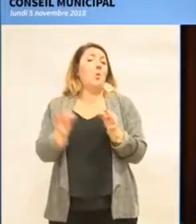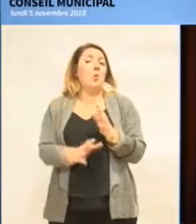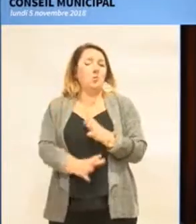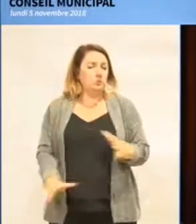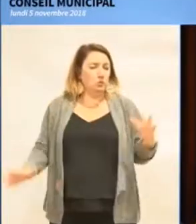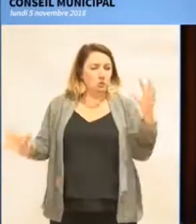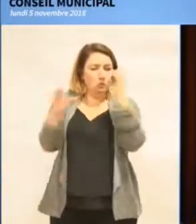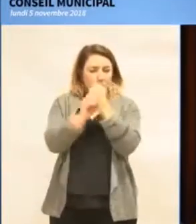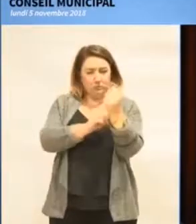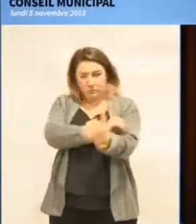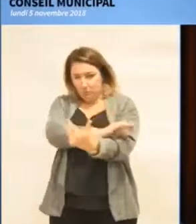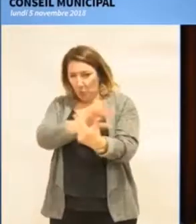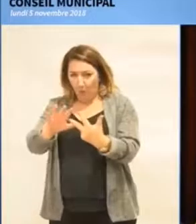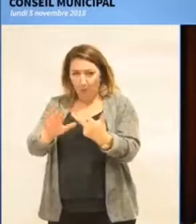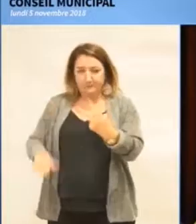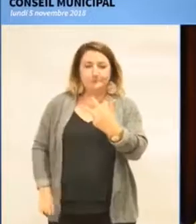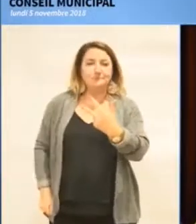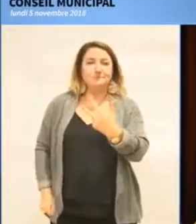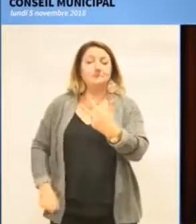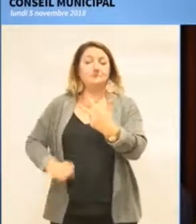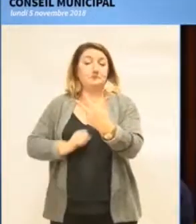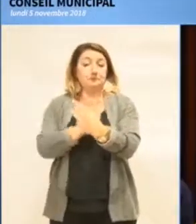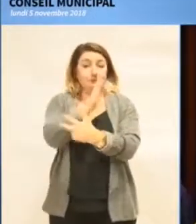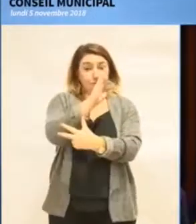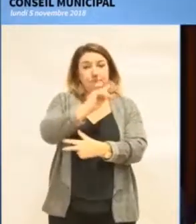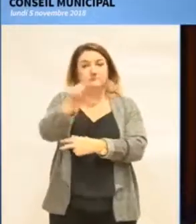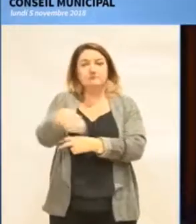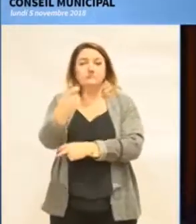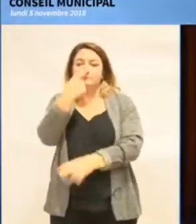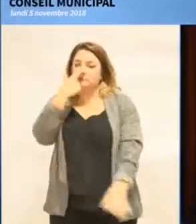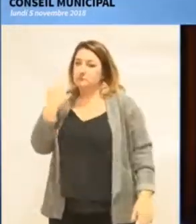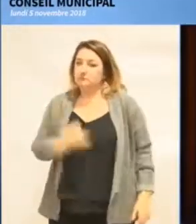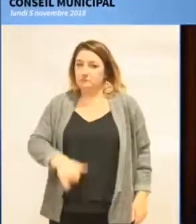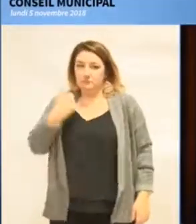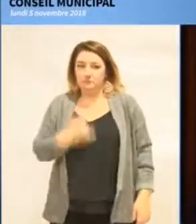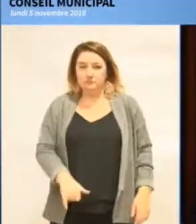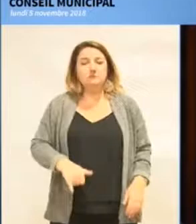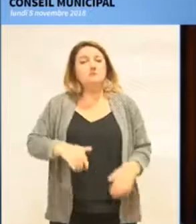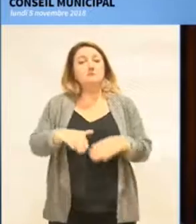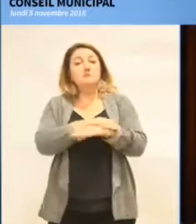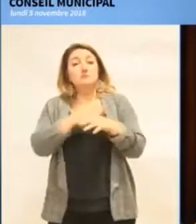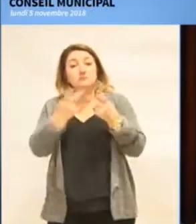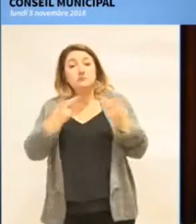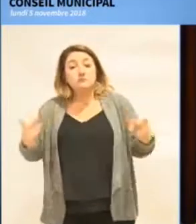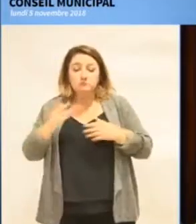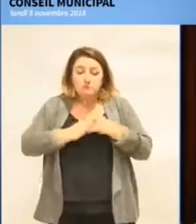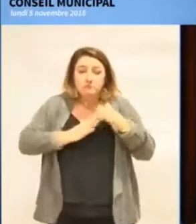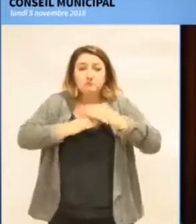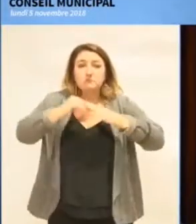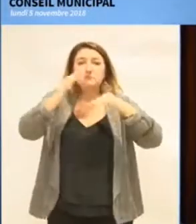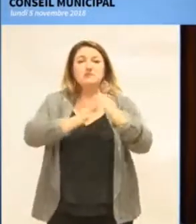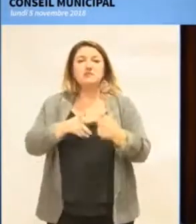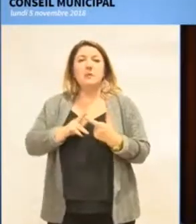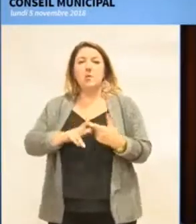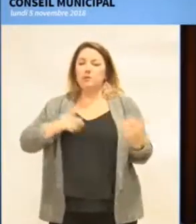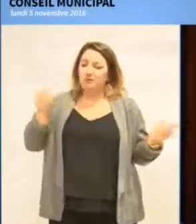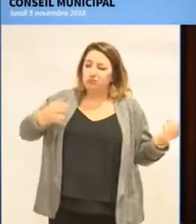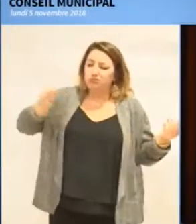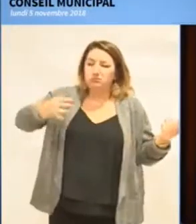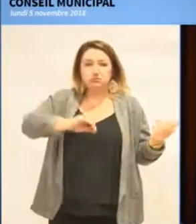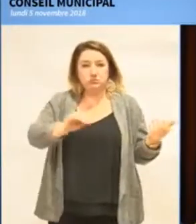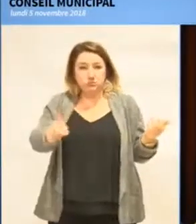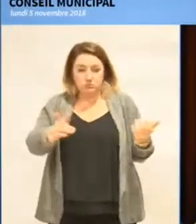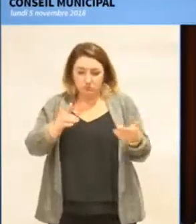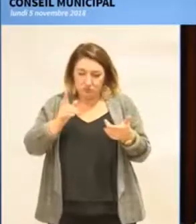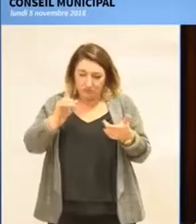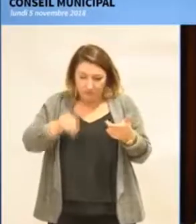choses. La première, c'est qu'évidemment, il y a encore beaucoup à faire. Une politique publique, ce n'est pas une succession d'outils ou de dispositifs.